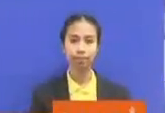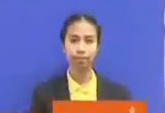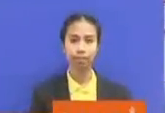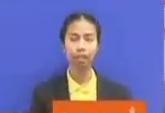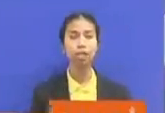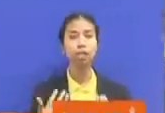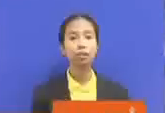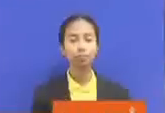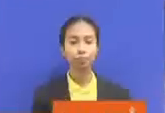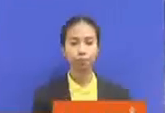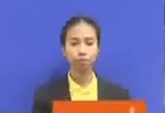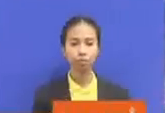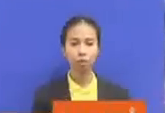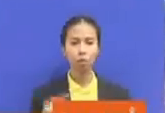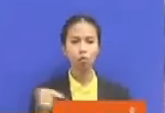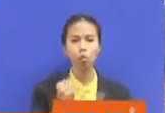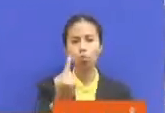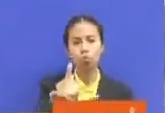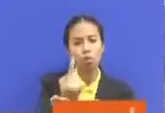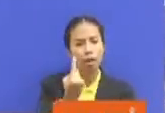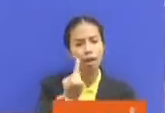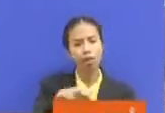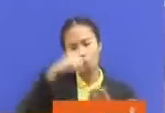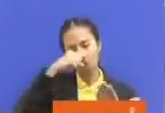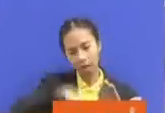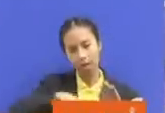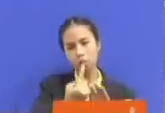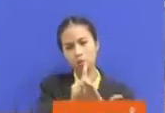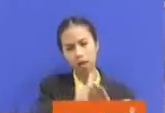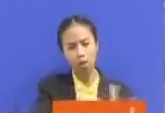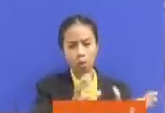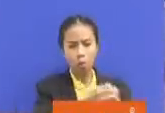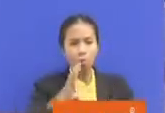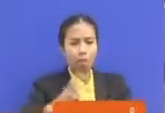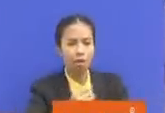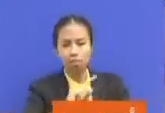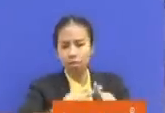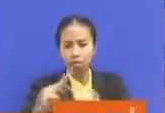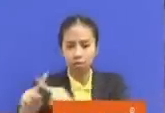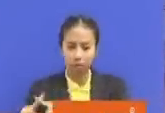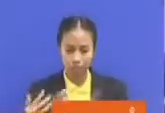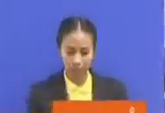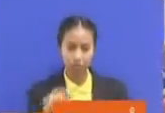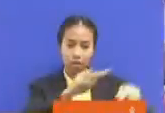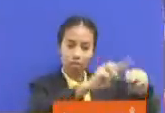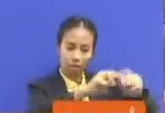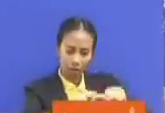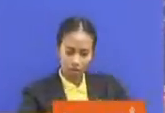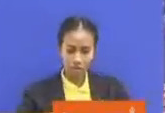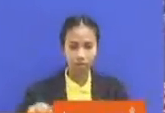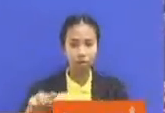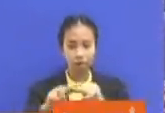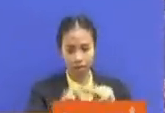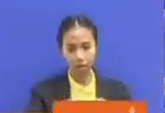ส.ส.จังหวัดเชียงใหม่ของครับเพื่อไข่นั่นเองค่ะซึ่งในวันนี้นะคะทุกคนก็ต่างมีแนวทางของตนเองมา